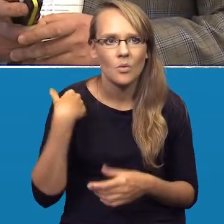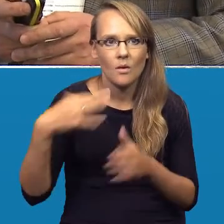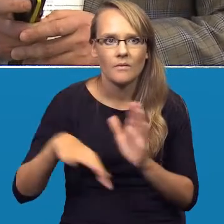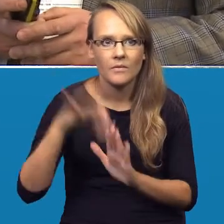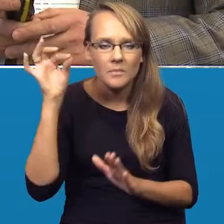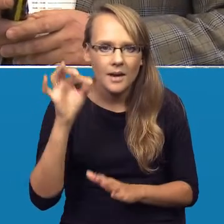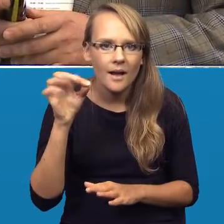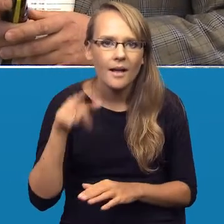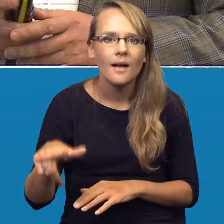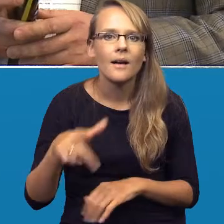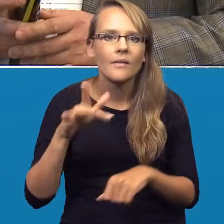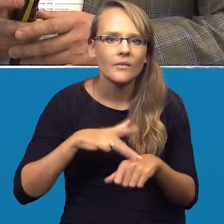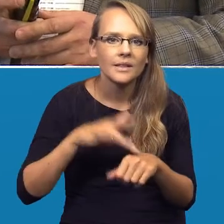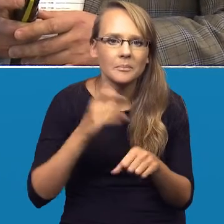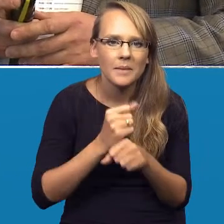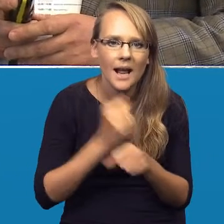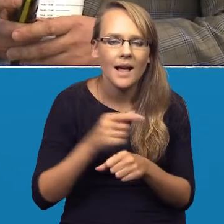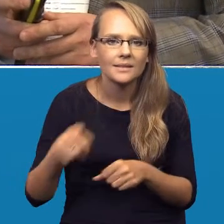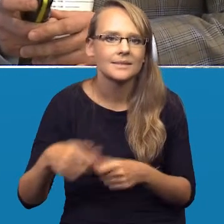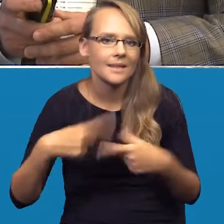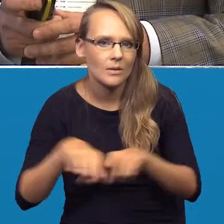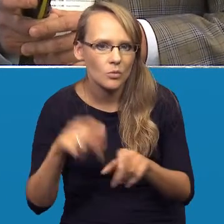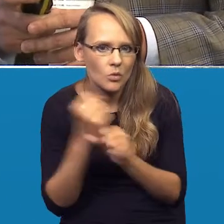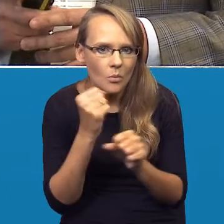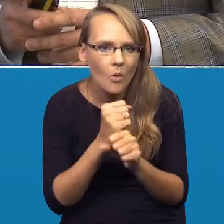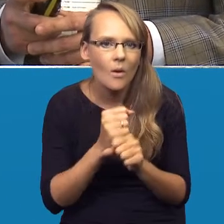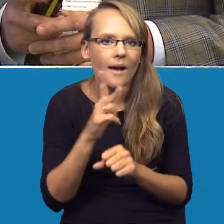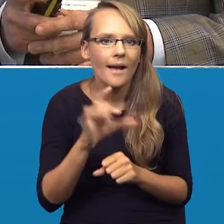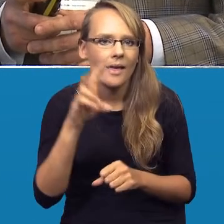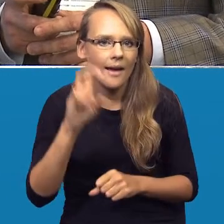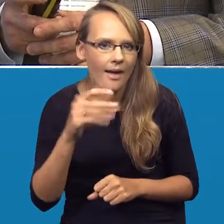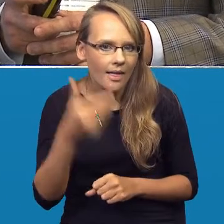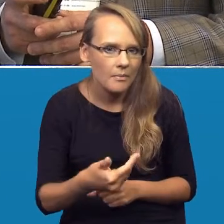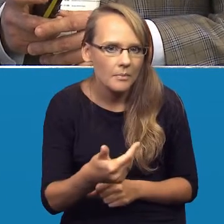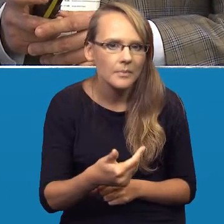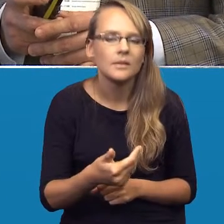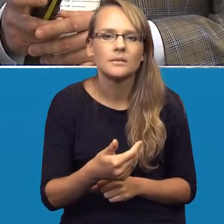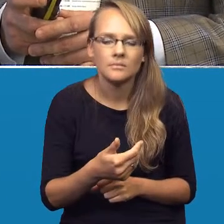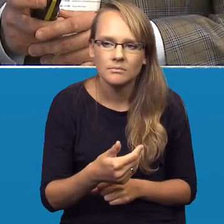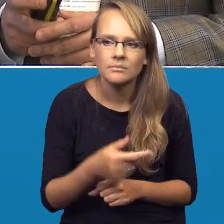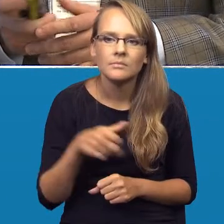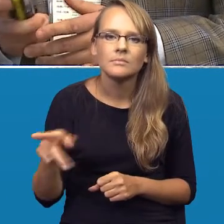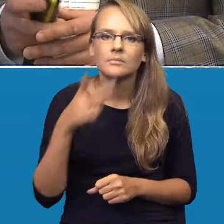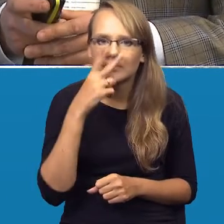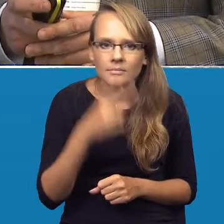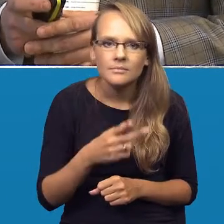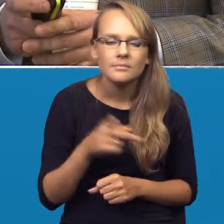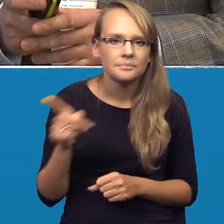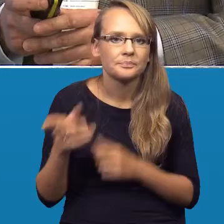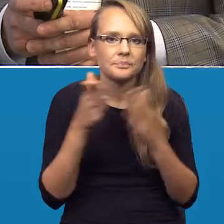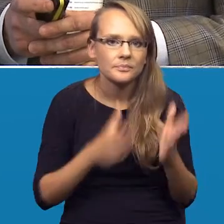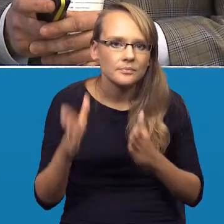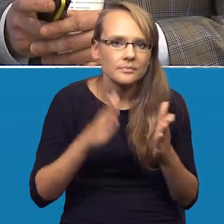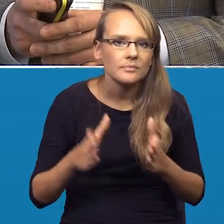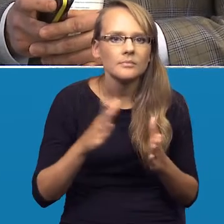wybrana, jest wynikiem pracy powołanych zespołów roboczych w KGHM. I teraz oczywiście za przygotowanie